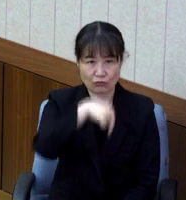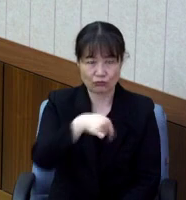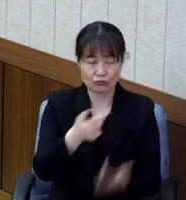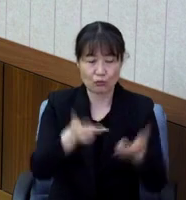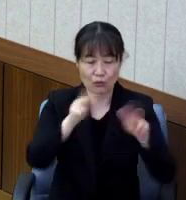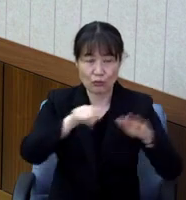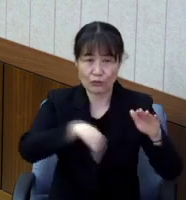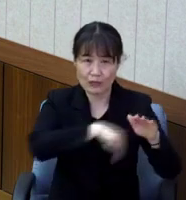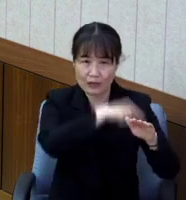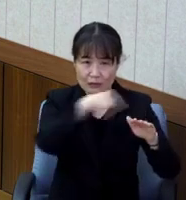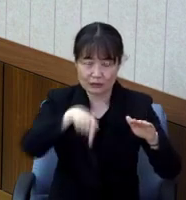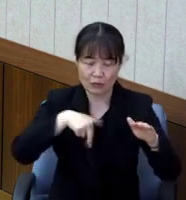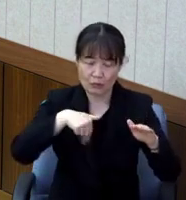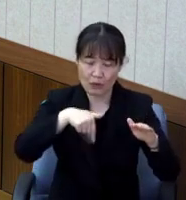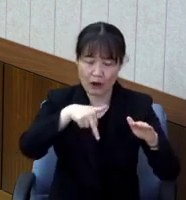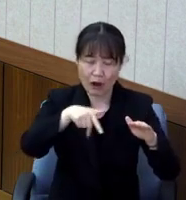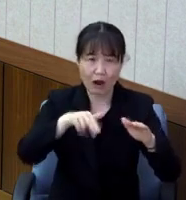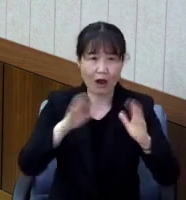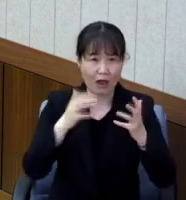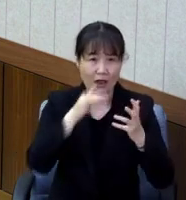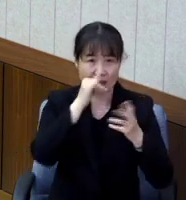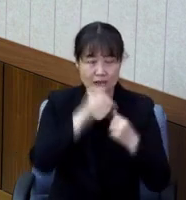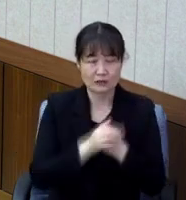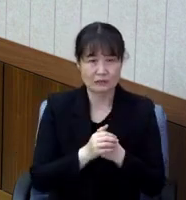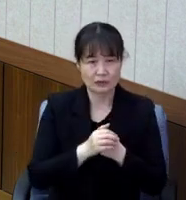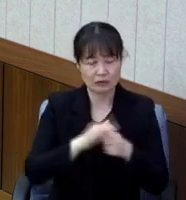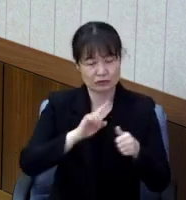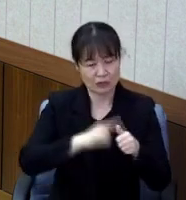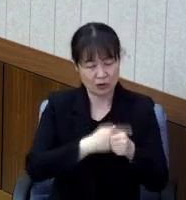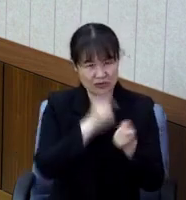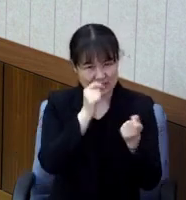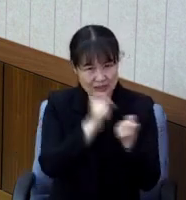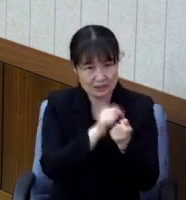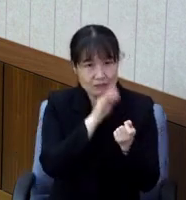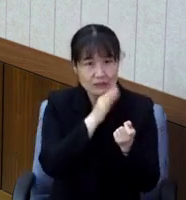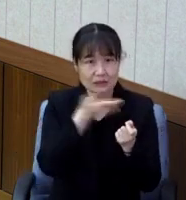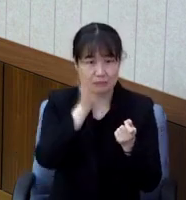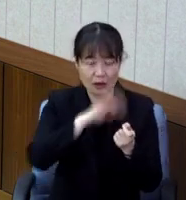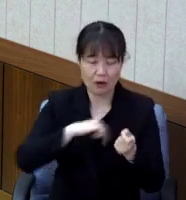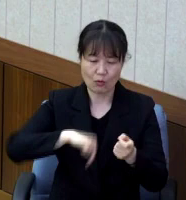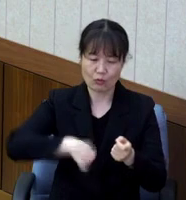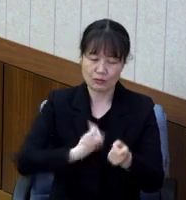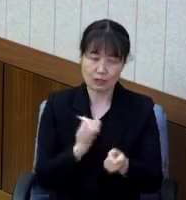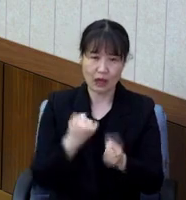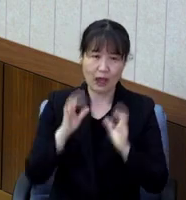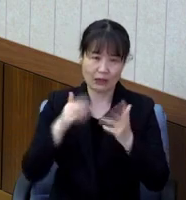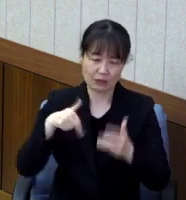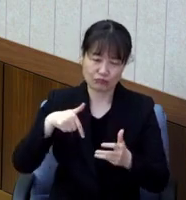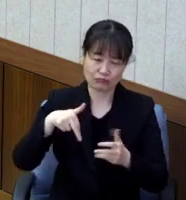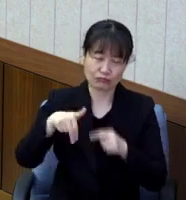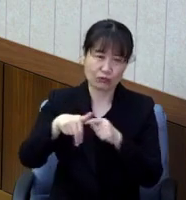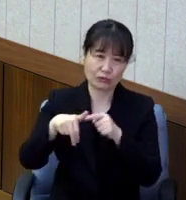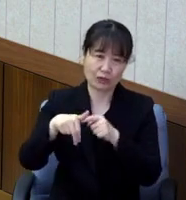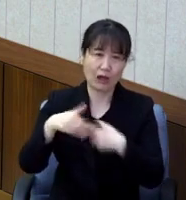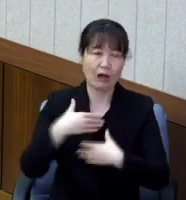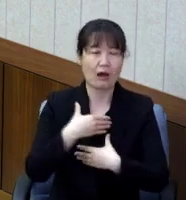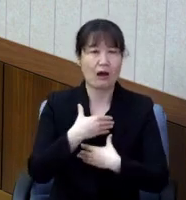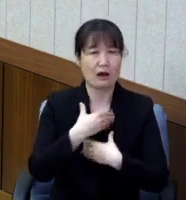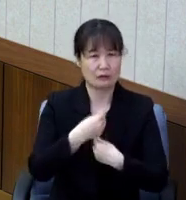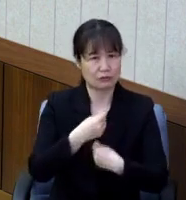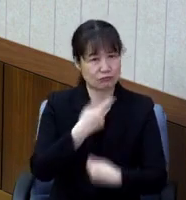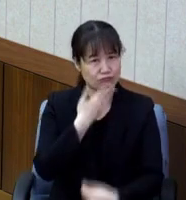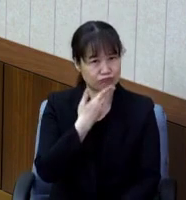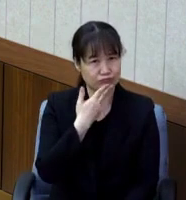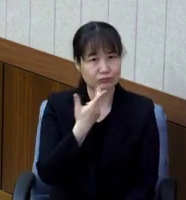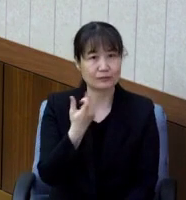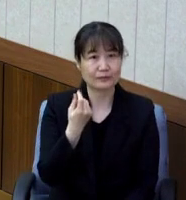후문 통학로입니다. 자연 친화적이긴 하지만 보호자 없이 통학하는 어린이들의 안전은 보장받고 있지 못한